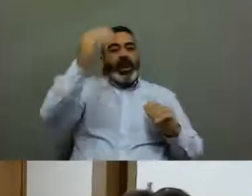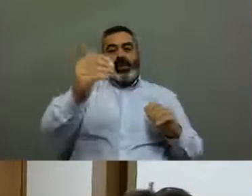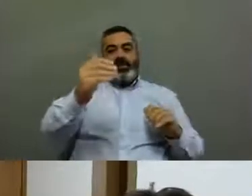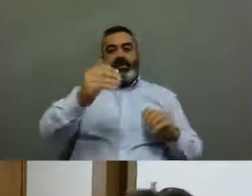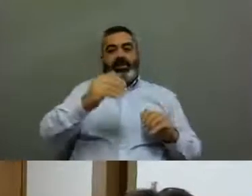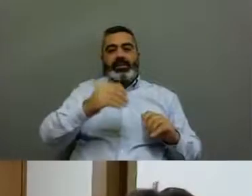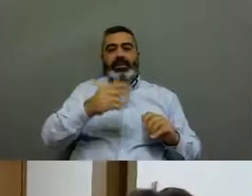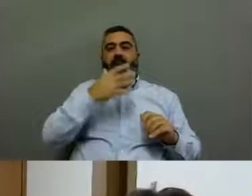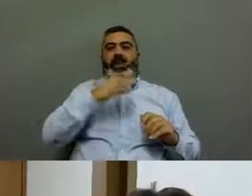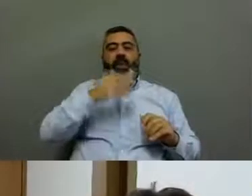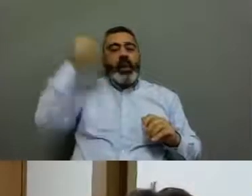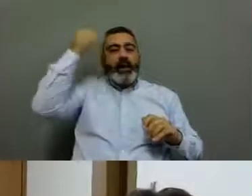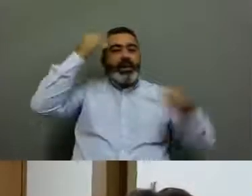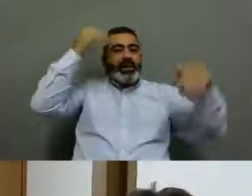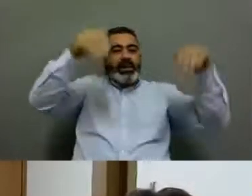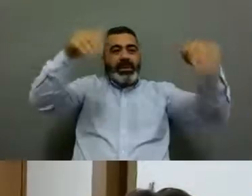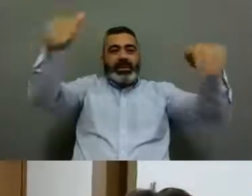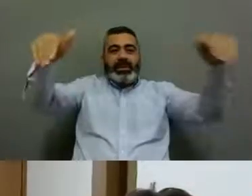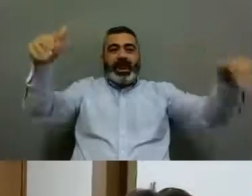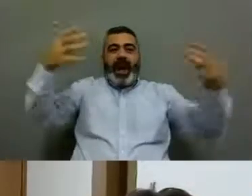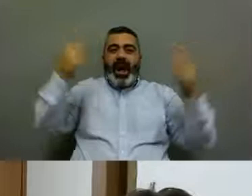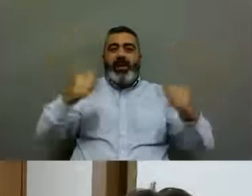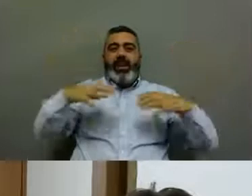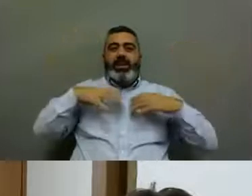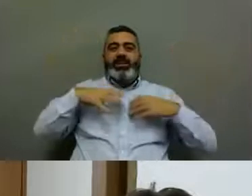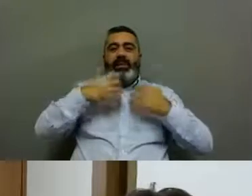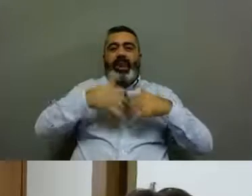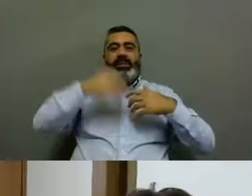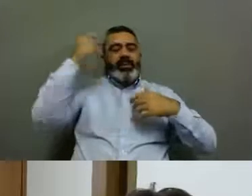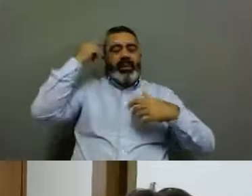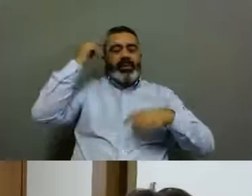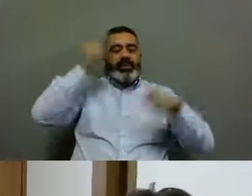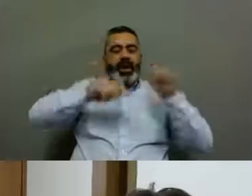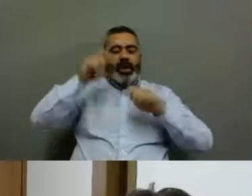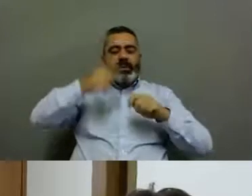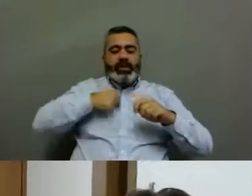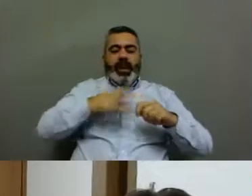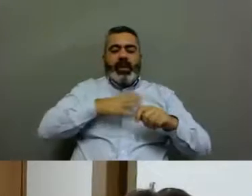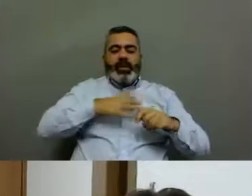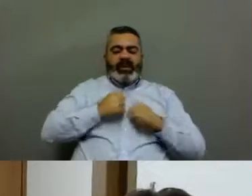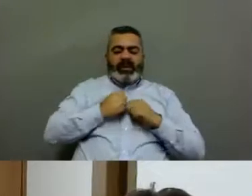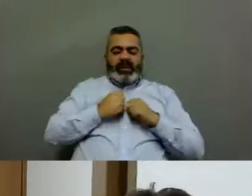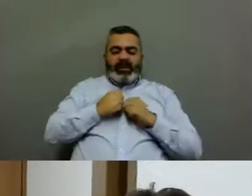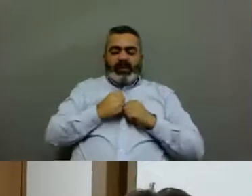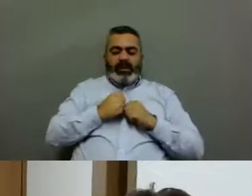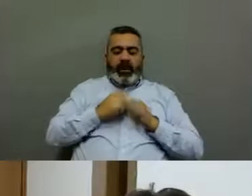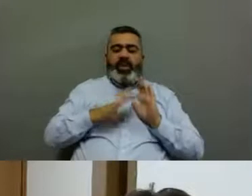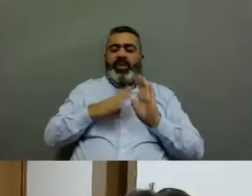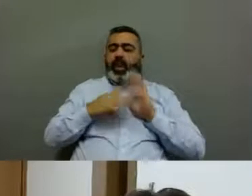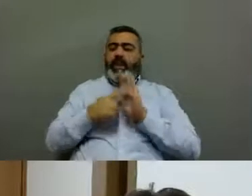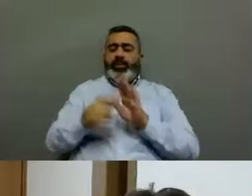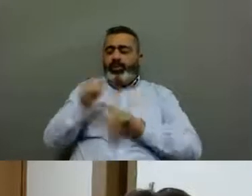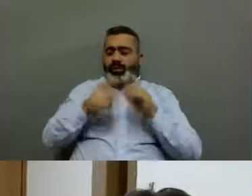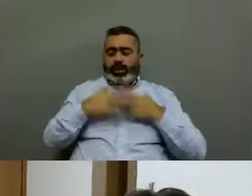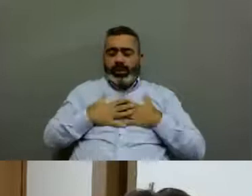όλων αυτών των μηχανισμών που καταλήγουν να δημιουργούν αυτό το συγκρουσιακό πλαίσιο μεταξύ ορατότητας της ταυτότητας